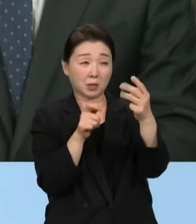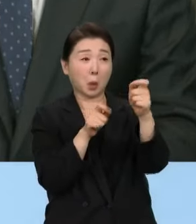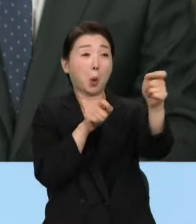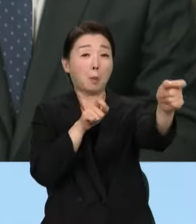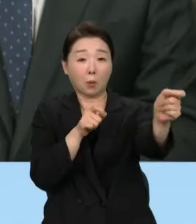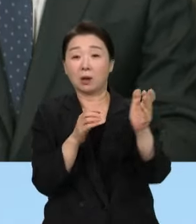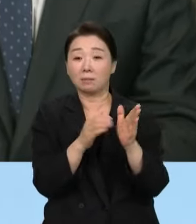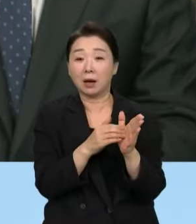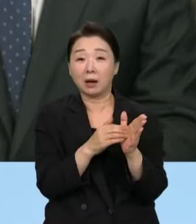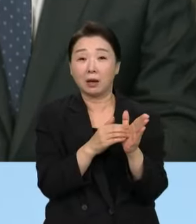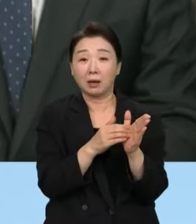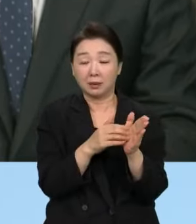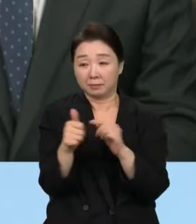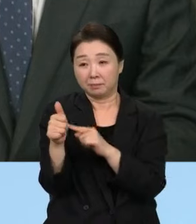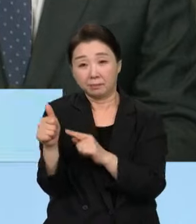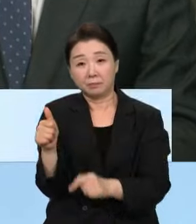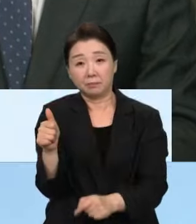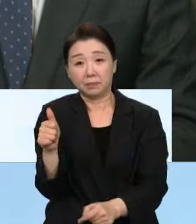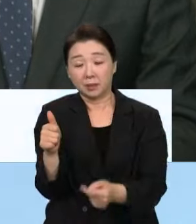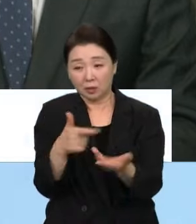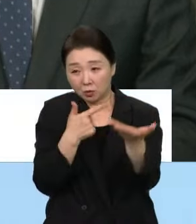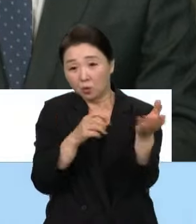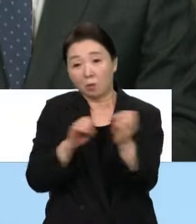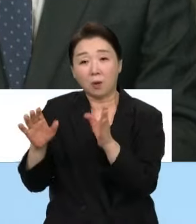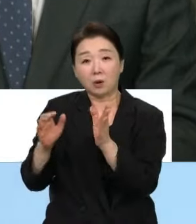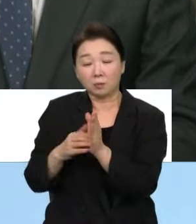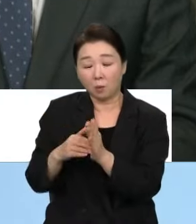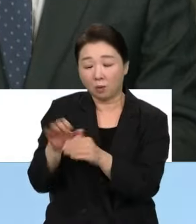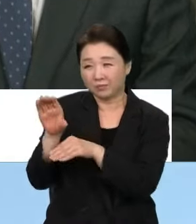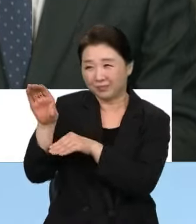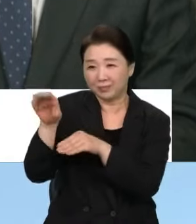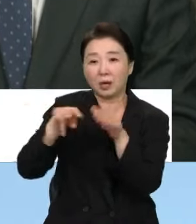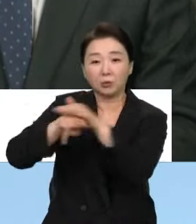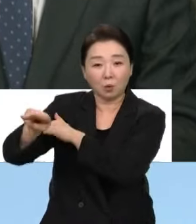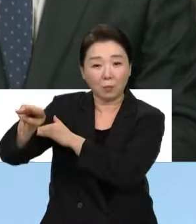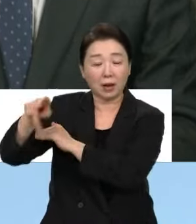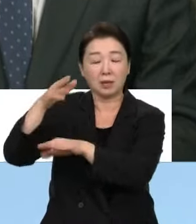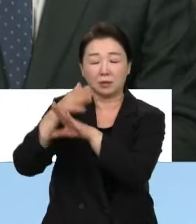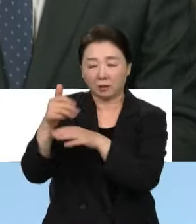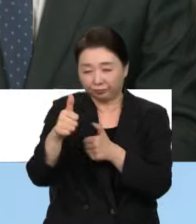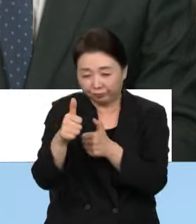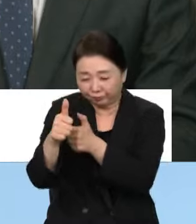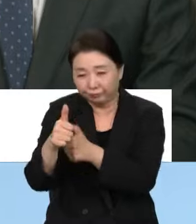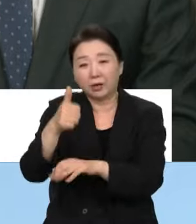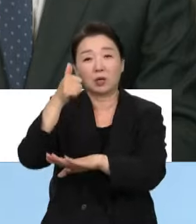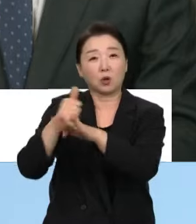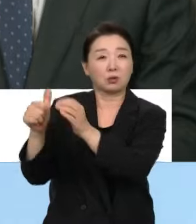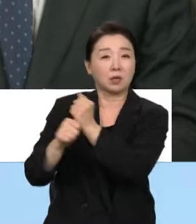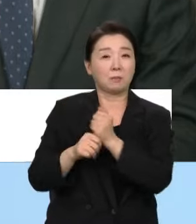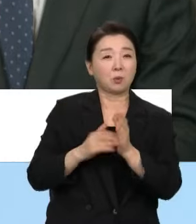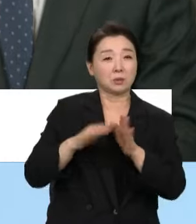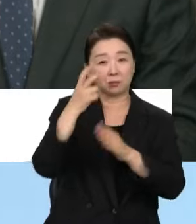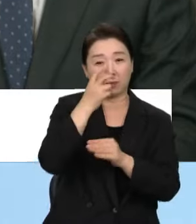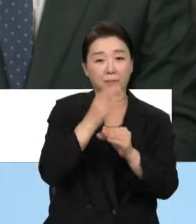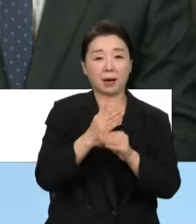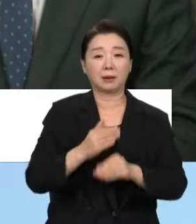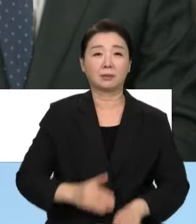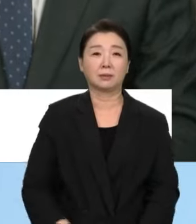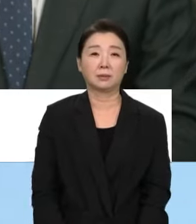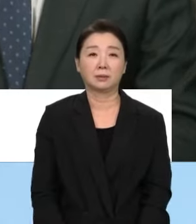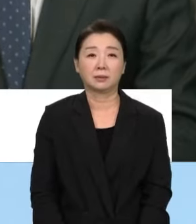있었습니다 용의자는 총기를 벌리고 자신의 승용차로 도주했지만 추격전 체포되 현재 조사를 받는